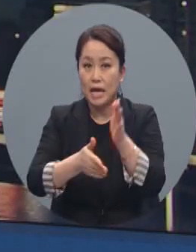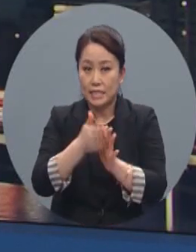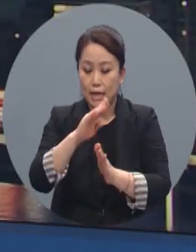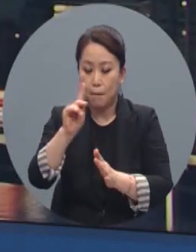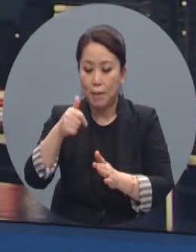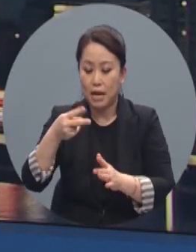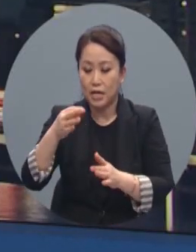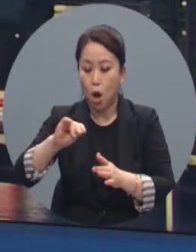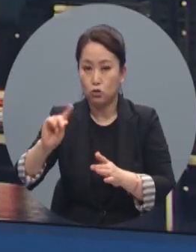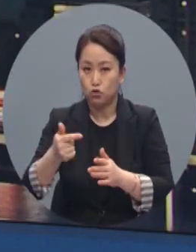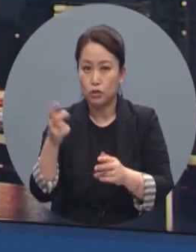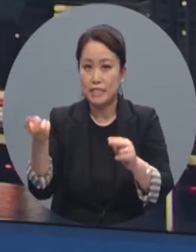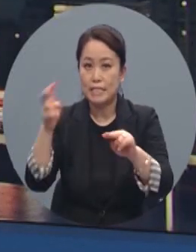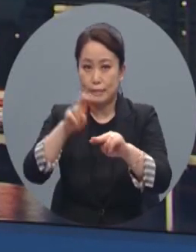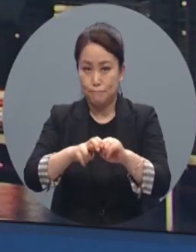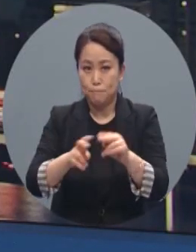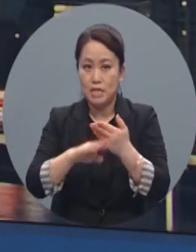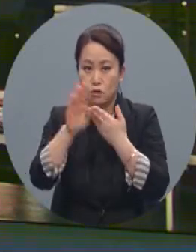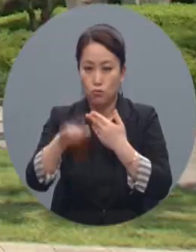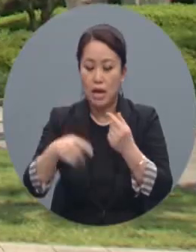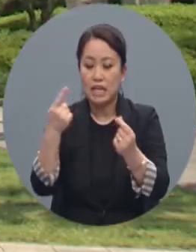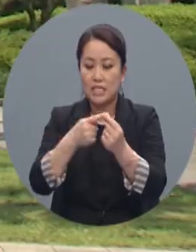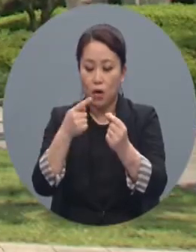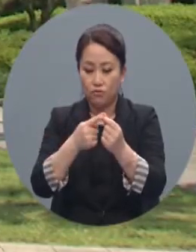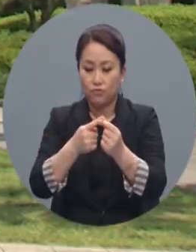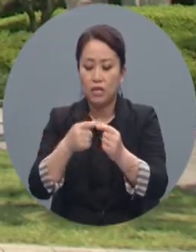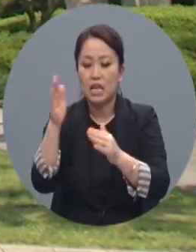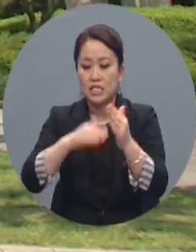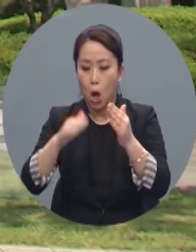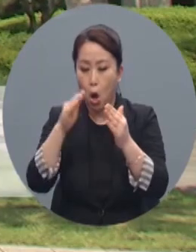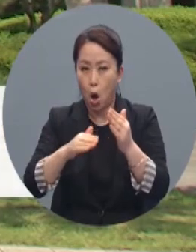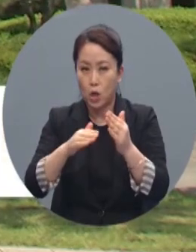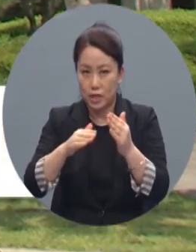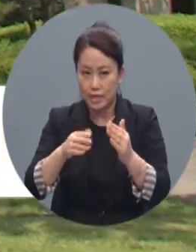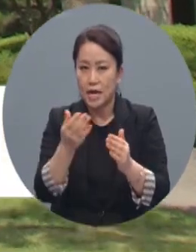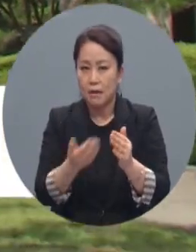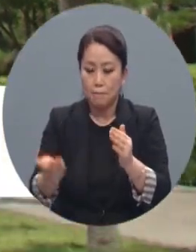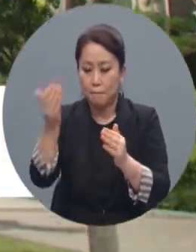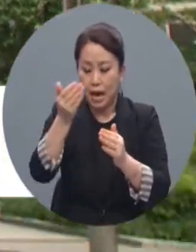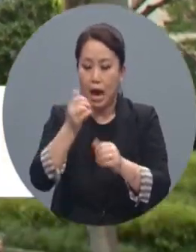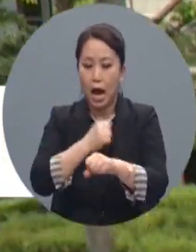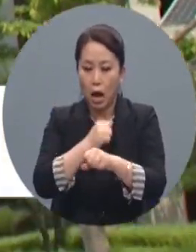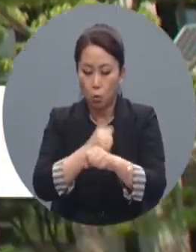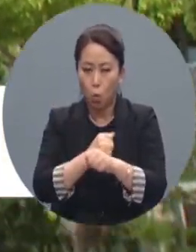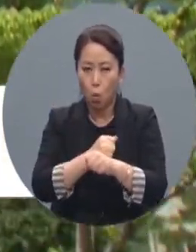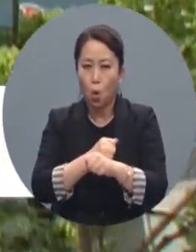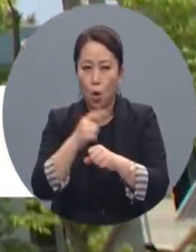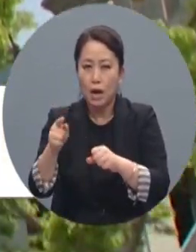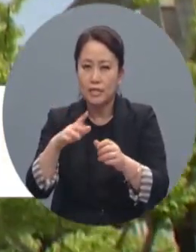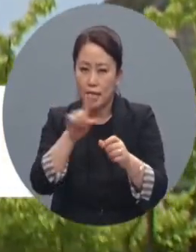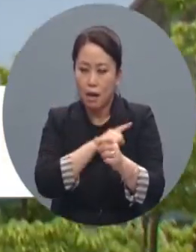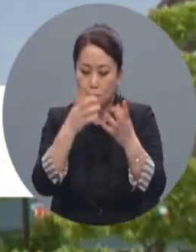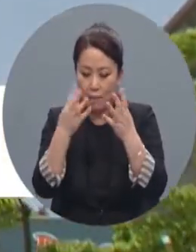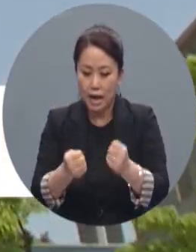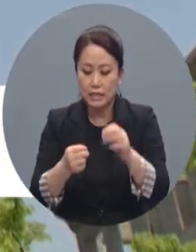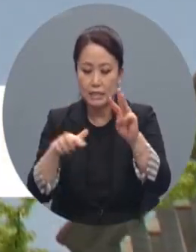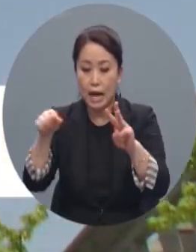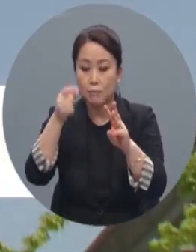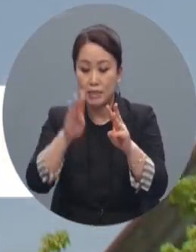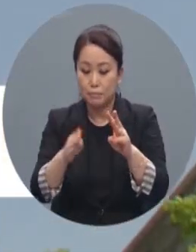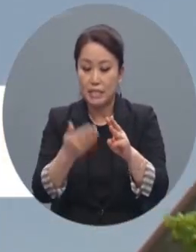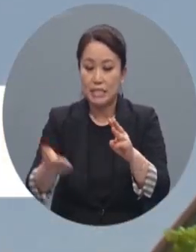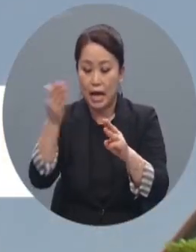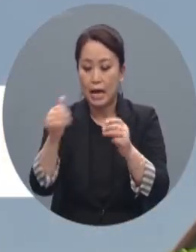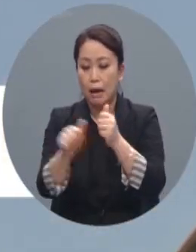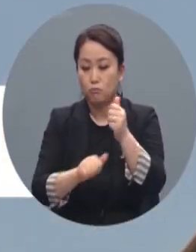부산시가 박형준 시장 취임 이후 첫 정기 인사를 단행하고 역대 최다인 3급 이상 간부 14명을 승진